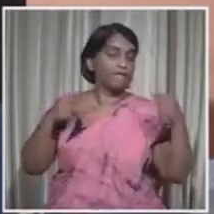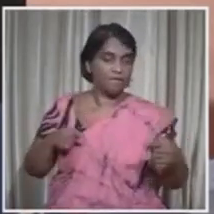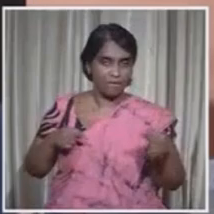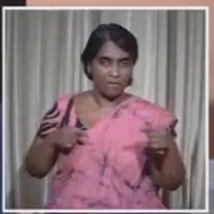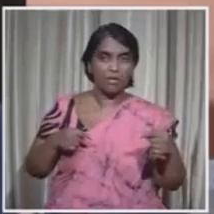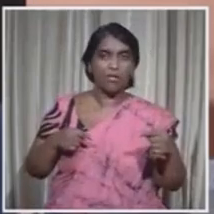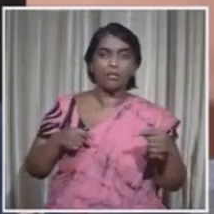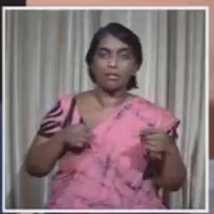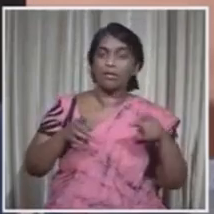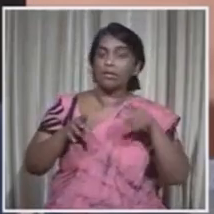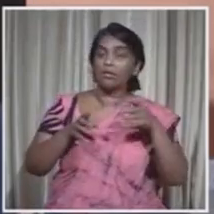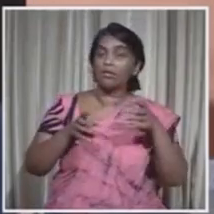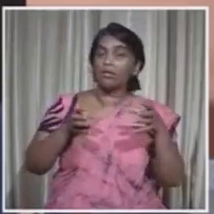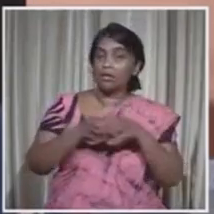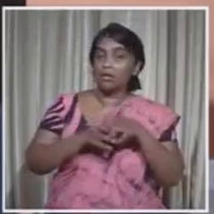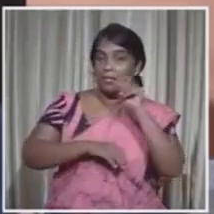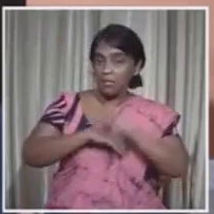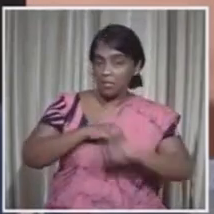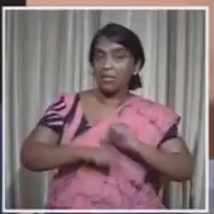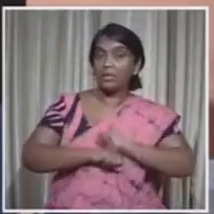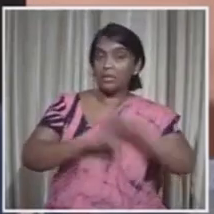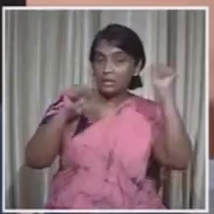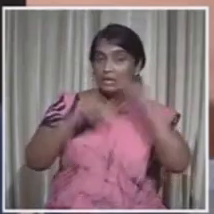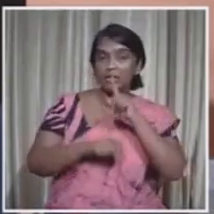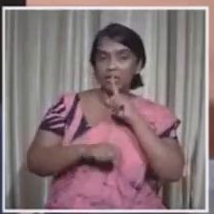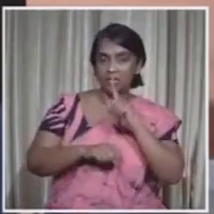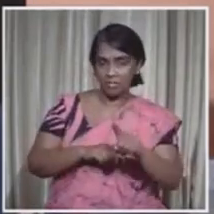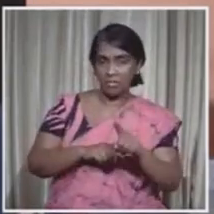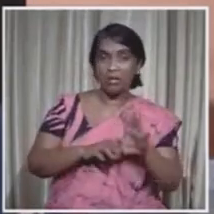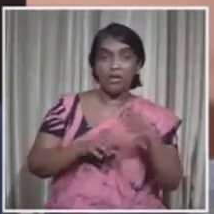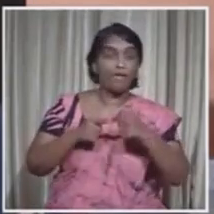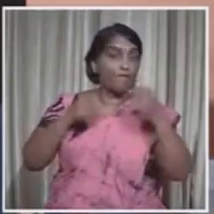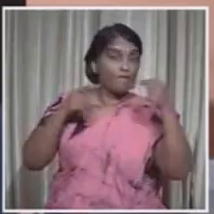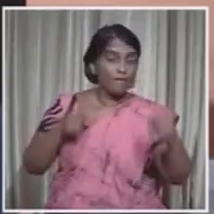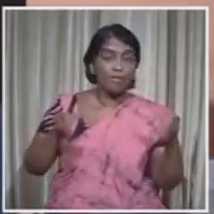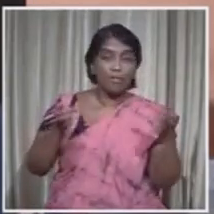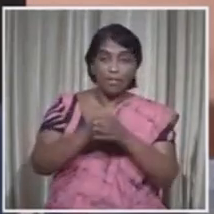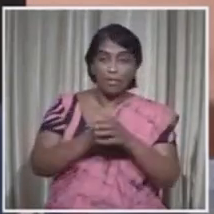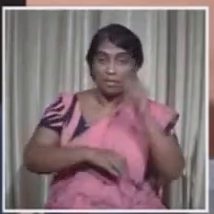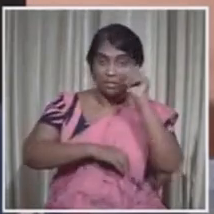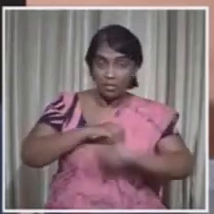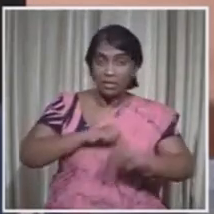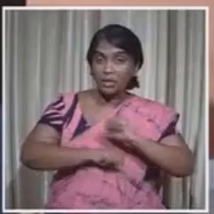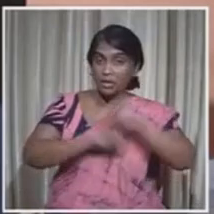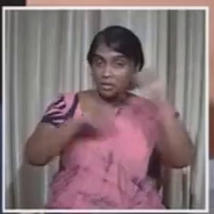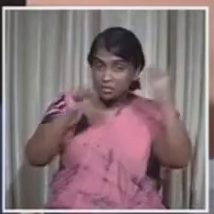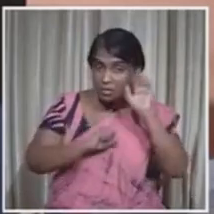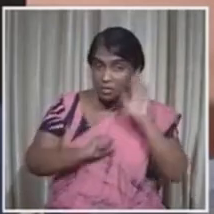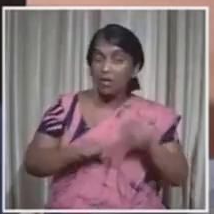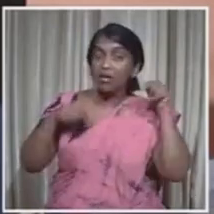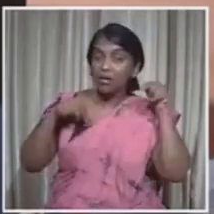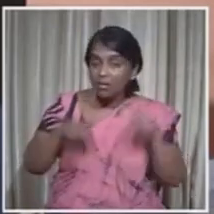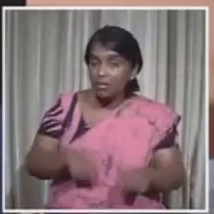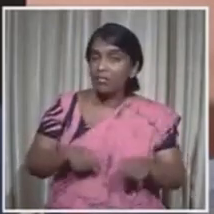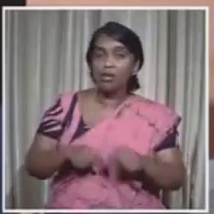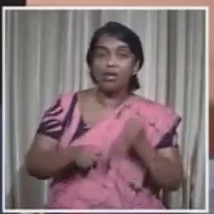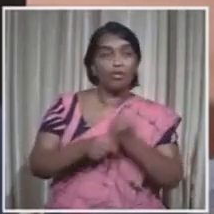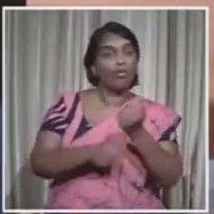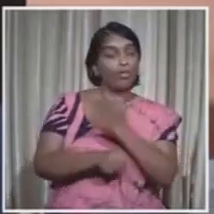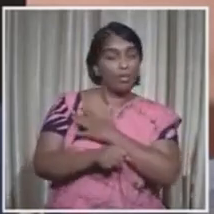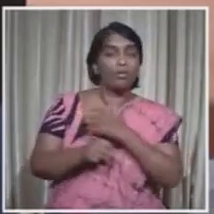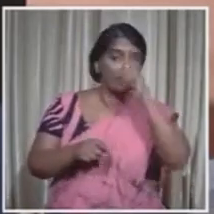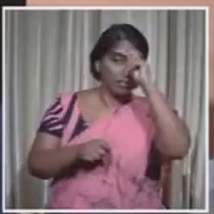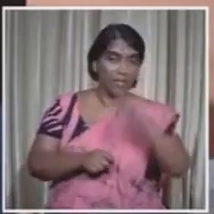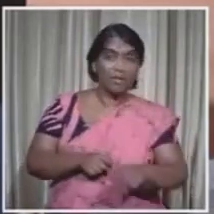පක්ෂවල සංවිධාත්මකව තමයි උද්ඝෝෂණ කරන්න කියලා කියනවා. විපක්ෂයේ පක්ෂ සංවිධාත්මකව උද්ඝෝෂණ කරා නම් මේ වෙනකොට ගෝඨාභය රාජපක්ෂ